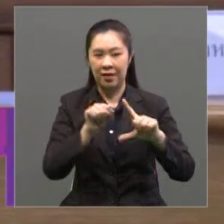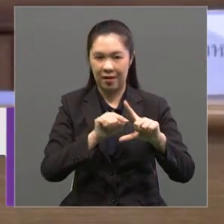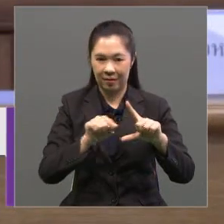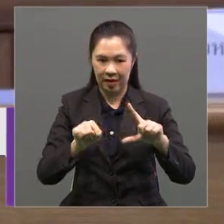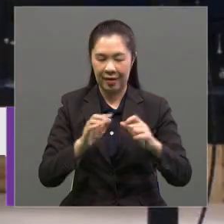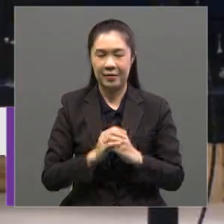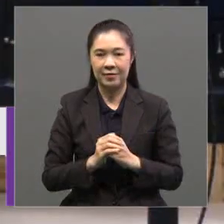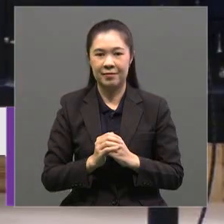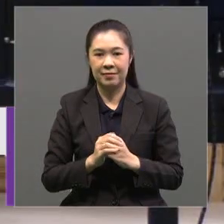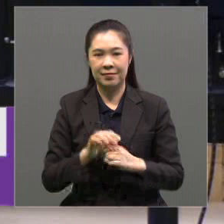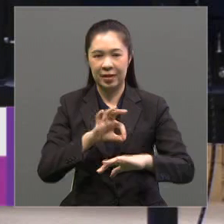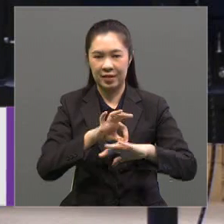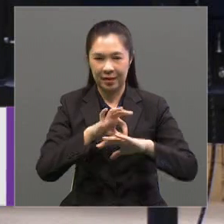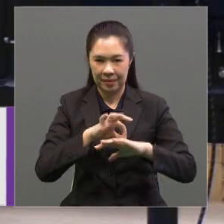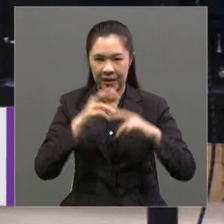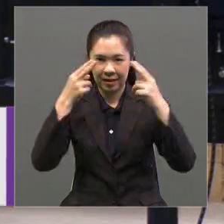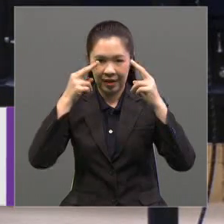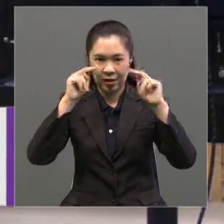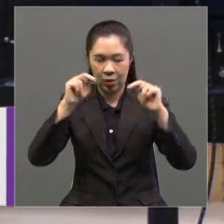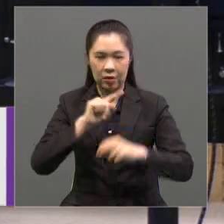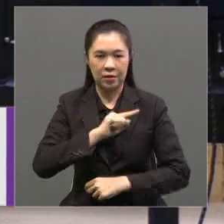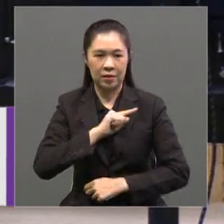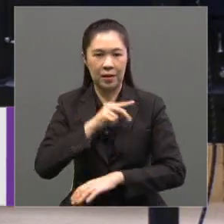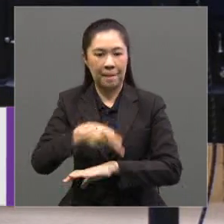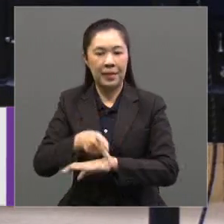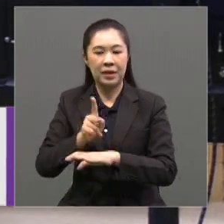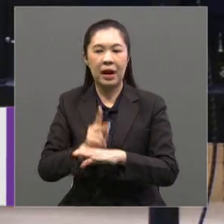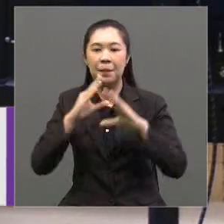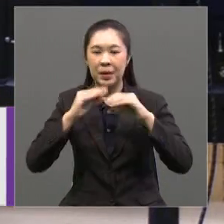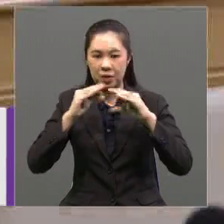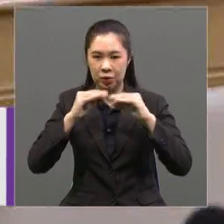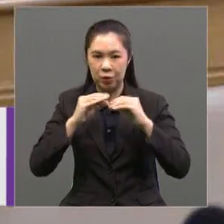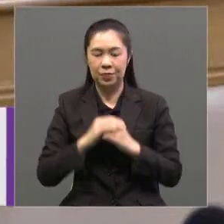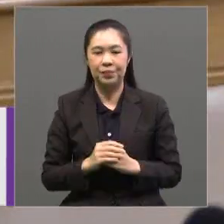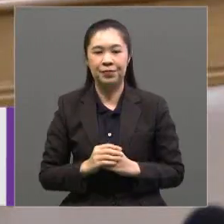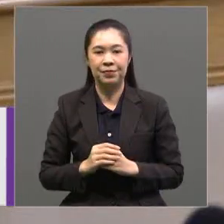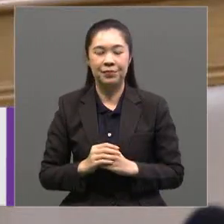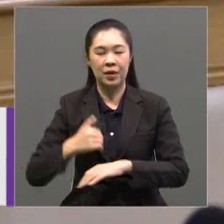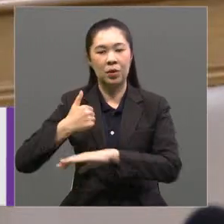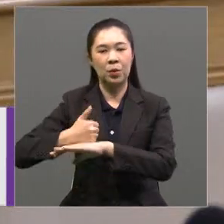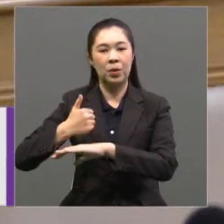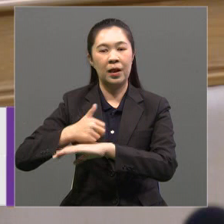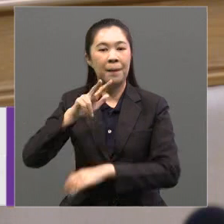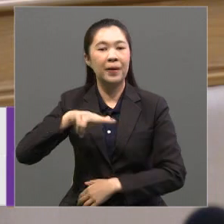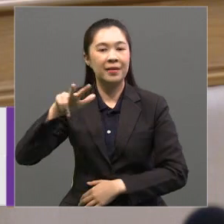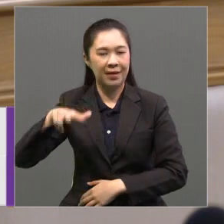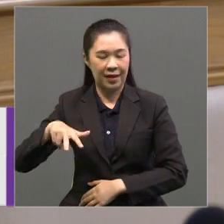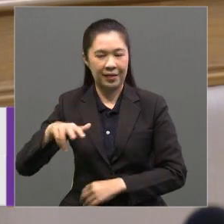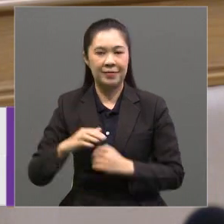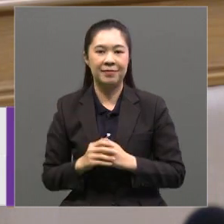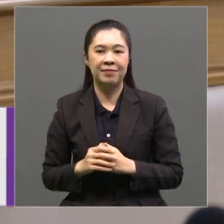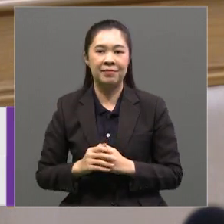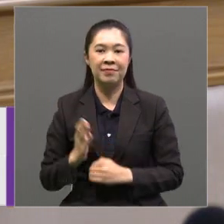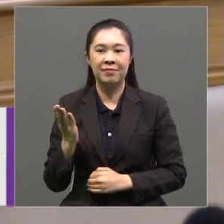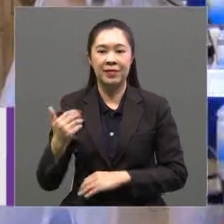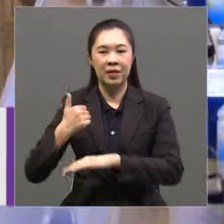ไกลและแคนดิเดตนายกรัฐมนตรีก้าวไกลทำหน้าที่ประธานการประชุมโดยมีนายแพทย์ชนน่านสีแก้วหัวหน้าพรรคเพื่อไทยนายวันมูฮัมหมัดน